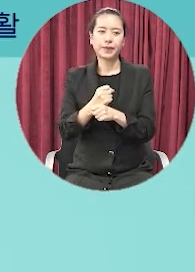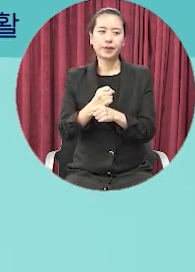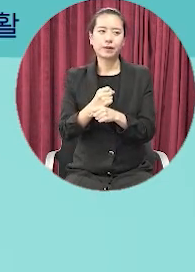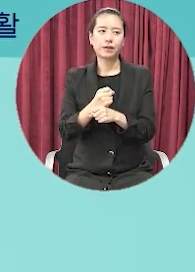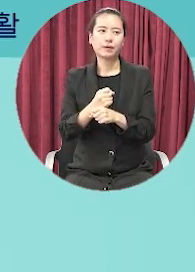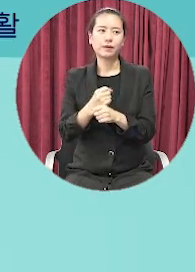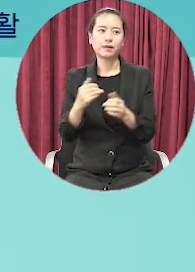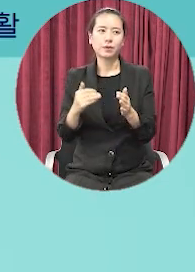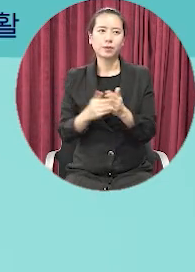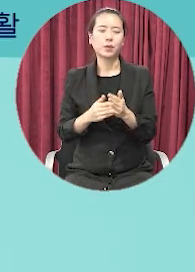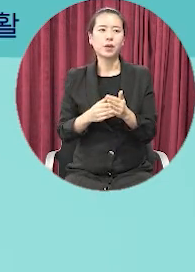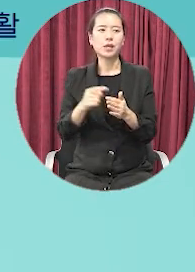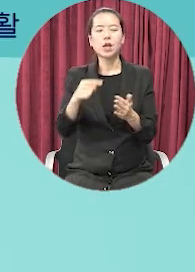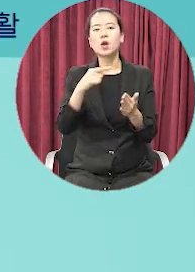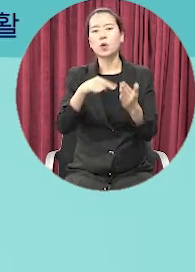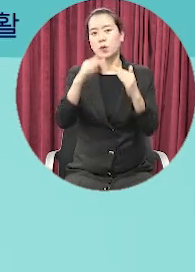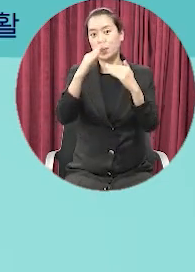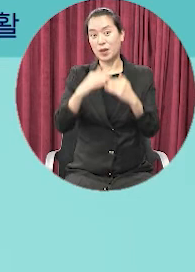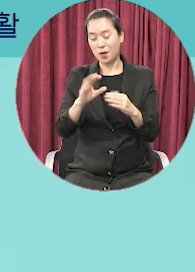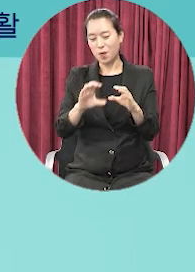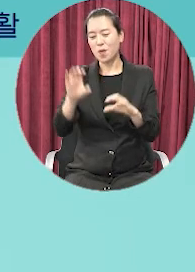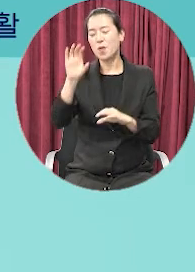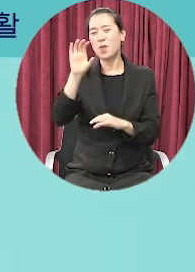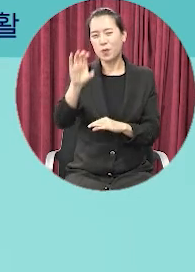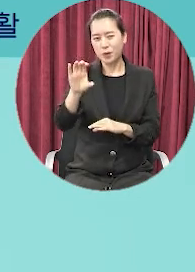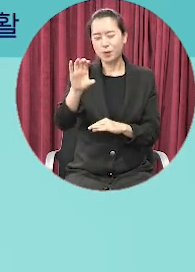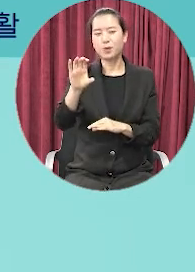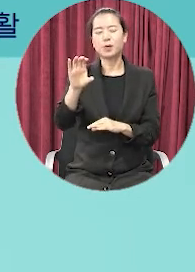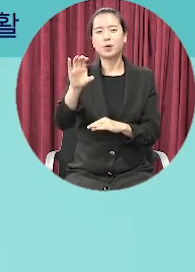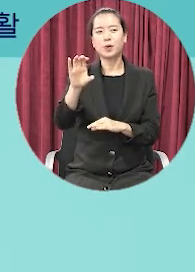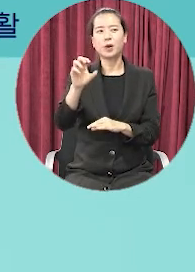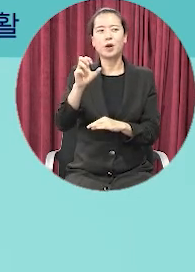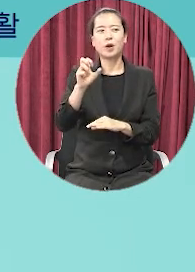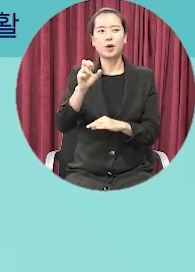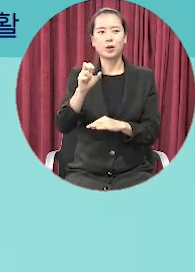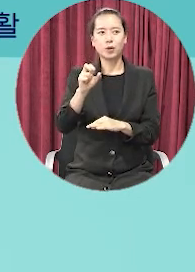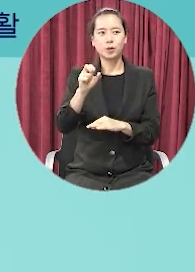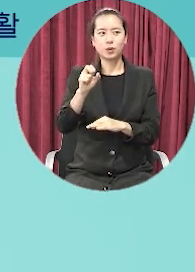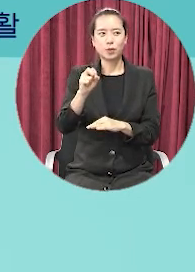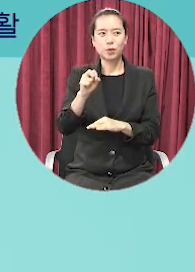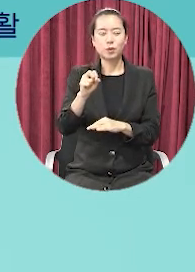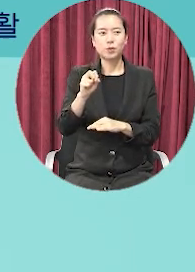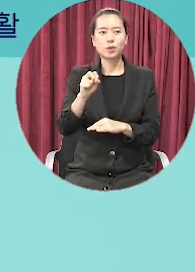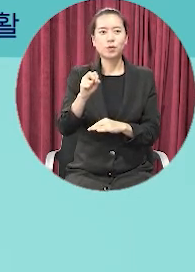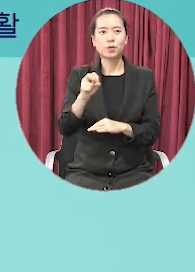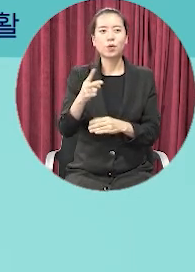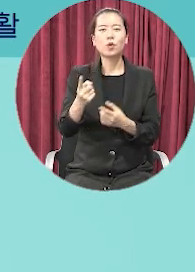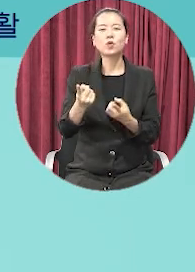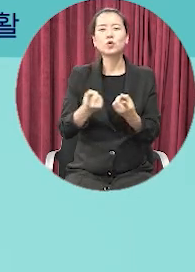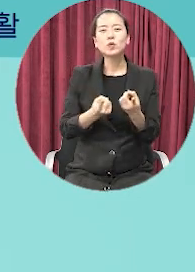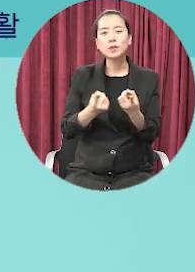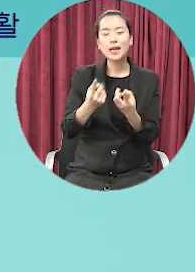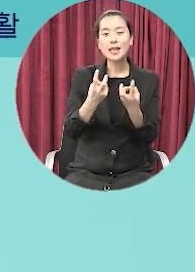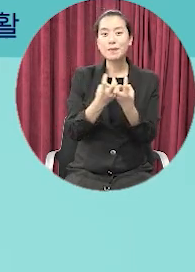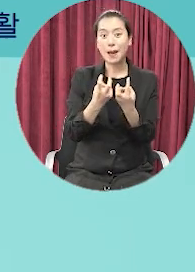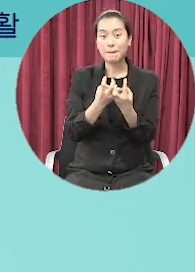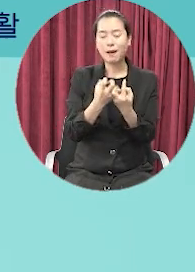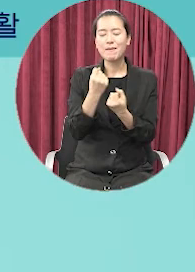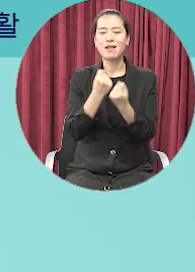여기에 이제 그런 교육 자료가 올라가고, 여기서 어떤 중재 연구도 진행이 될 수 있게 하고, 뭐 이런